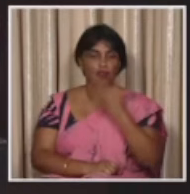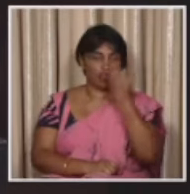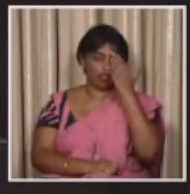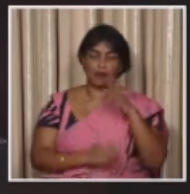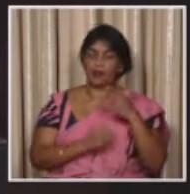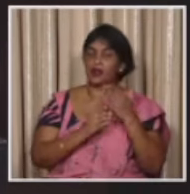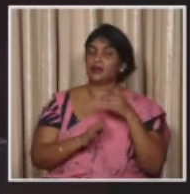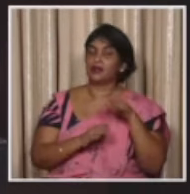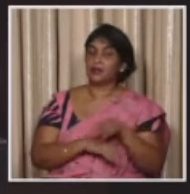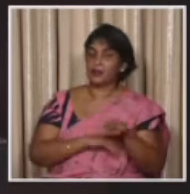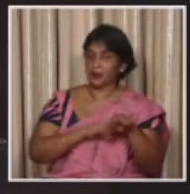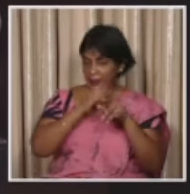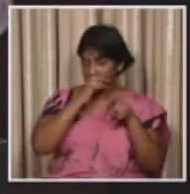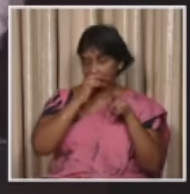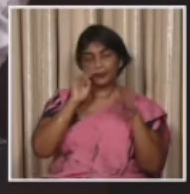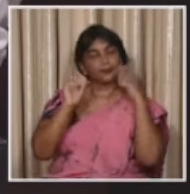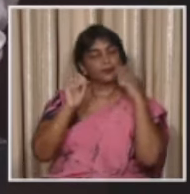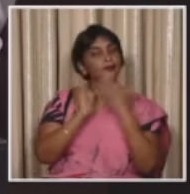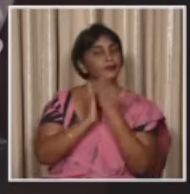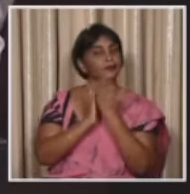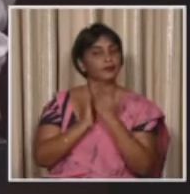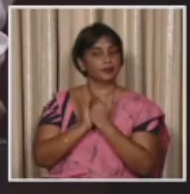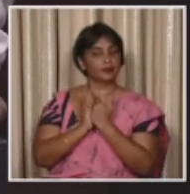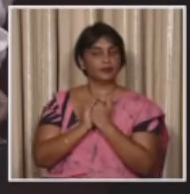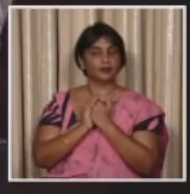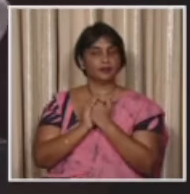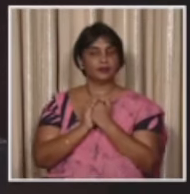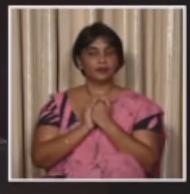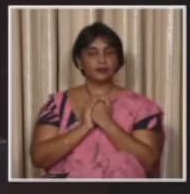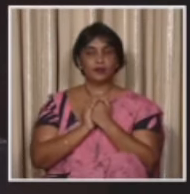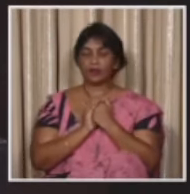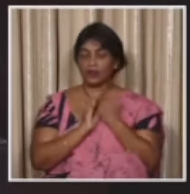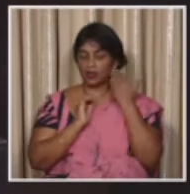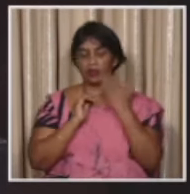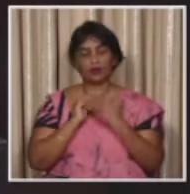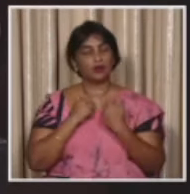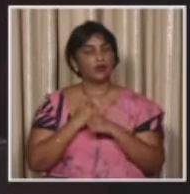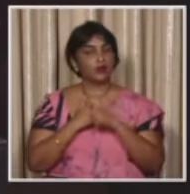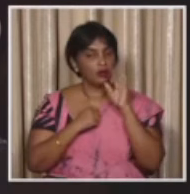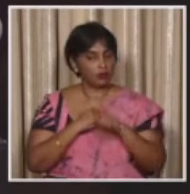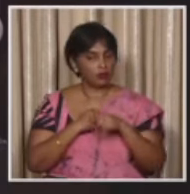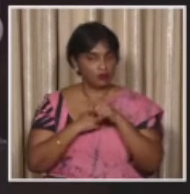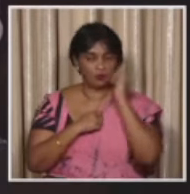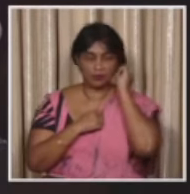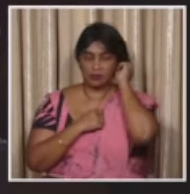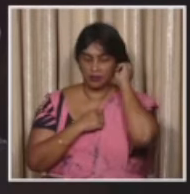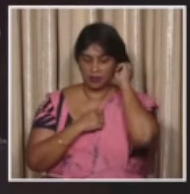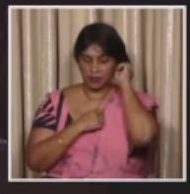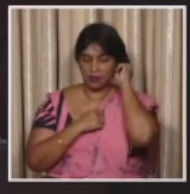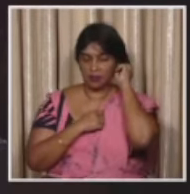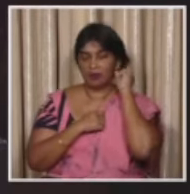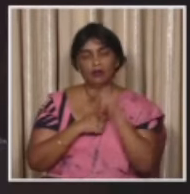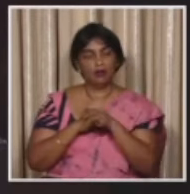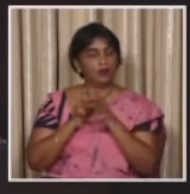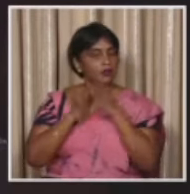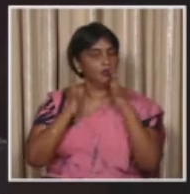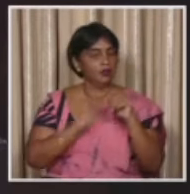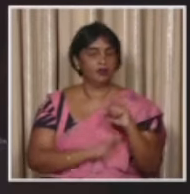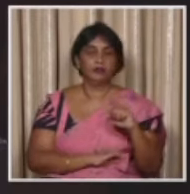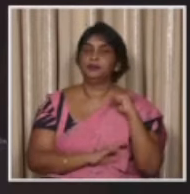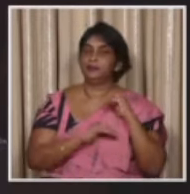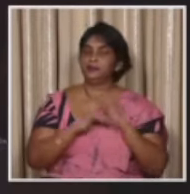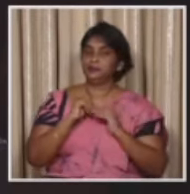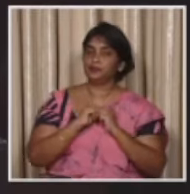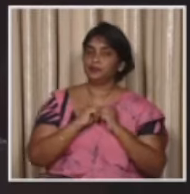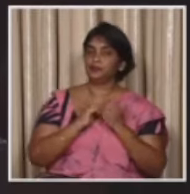සහ හෝල්සෙල් මාකට් කන්ඩිෂන්ස් යන තත්ත්වයන් නිර්මාණය වීම තුළ මෙයිට වඩා ශක්තිමත්